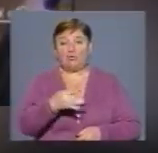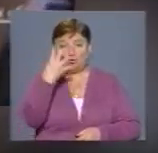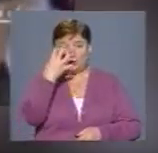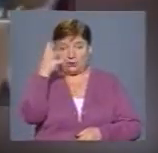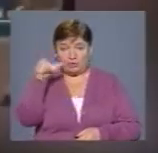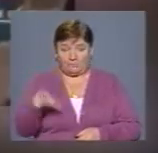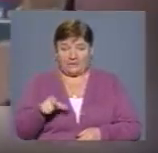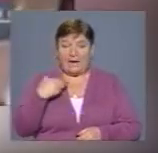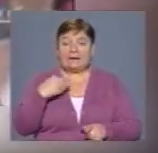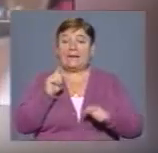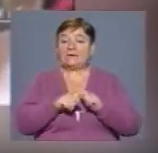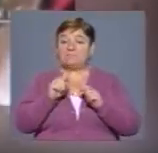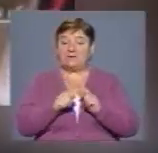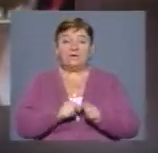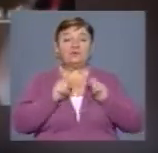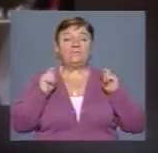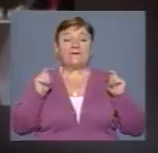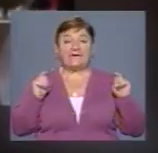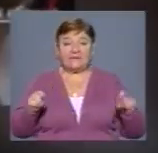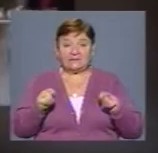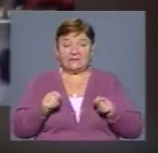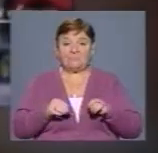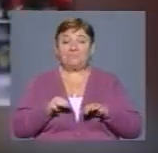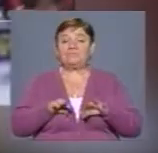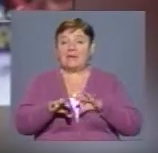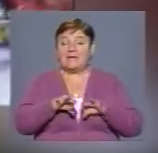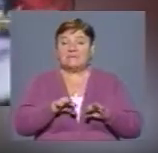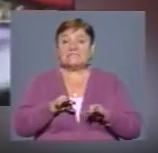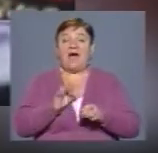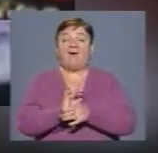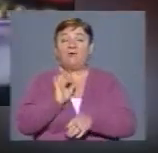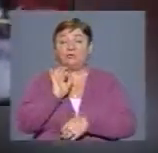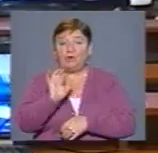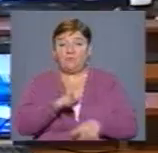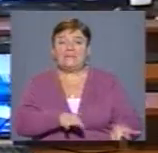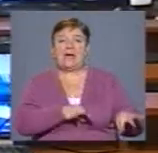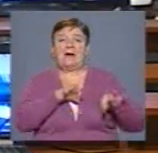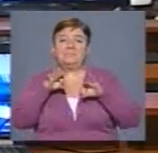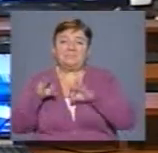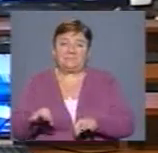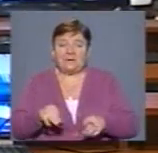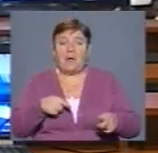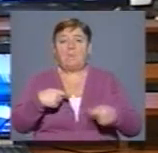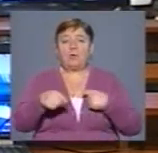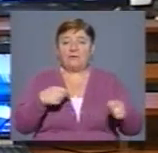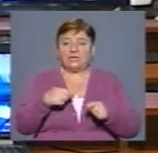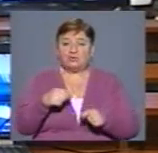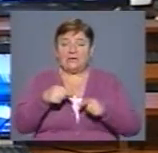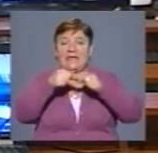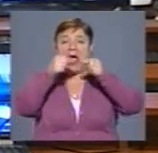на експертизу, відкрите кримінальне провадження за виготовлення, зберігання, придбання, перевезення та пересилання марок акцизного